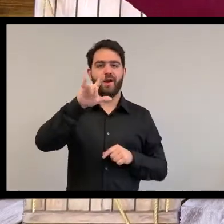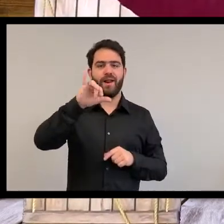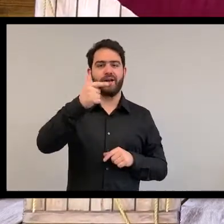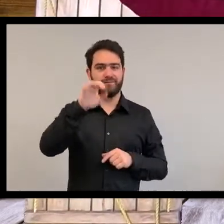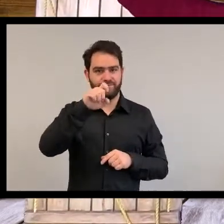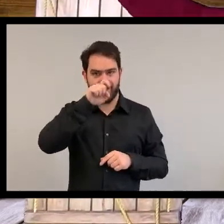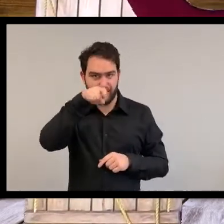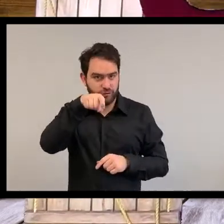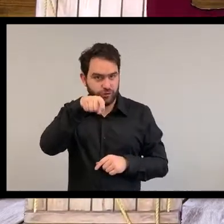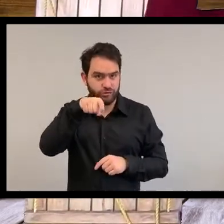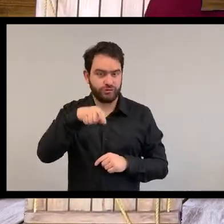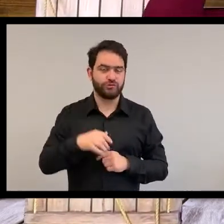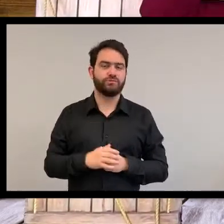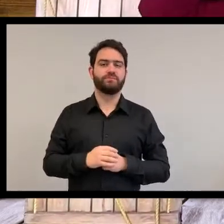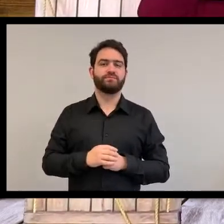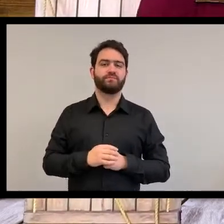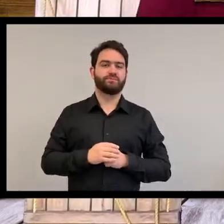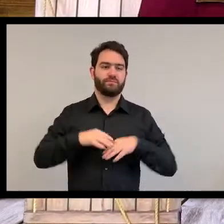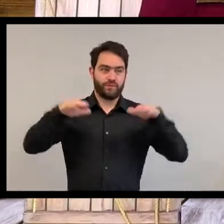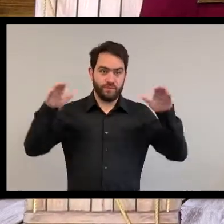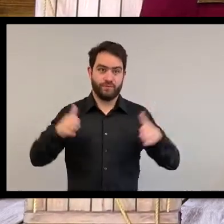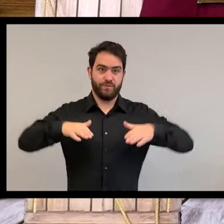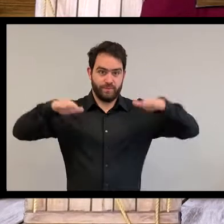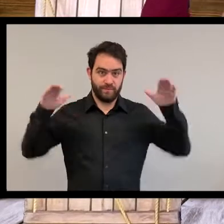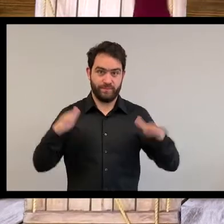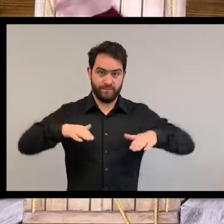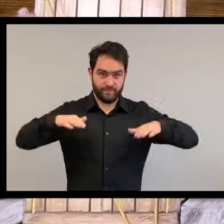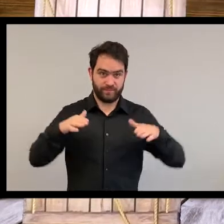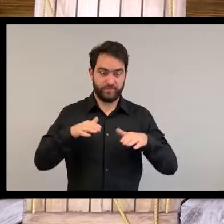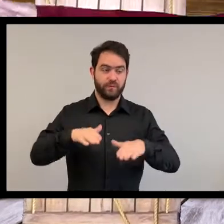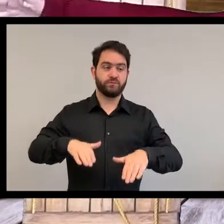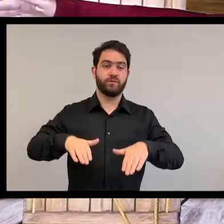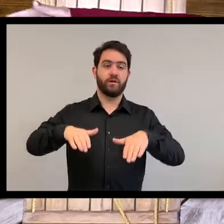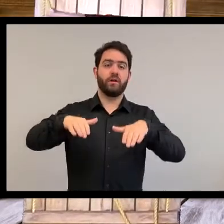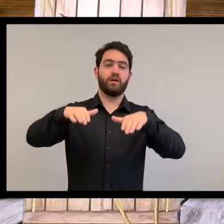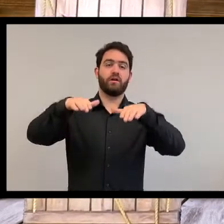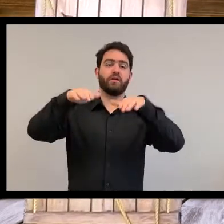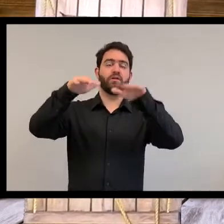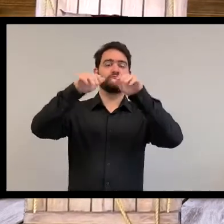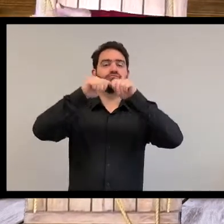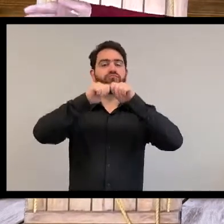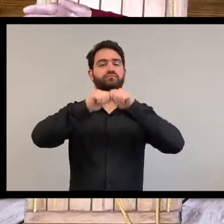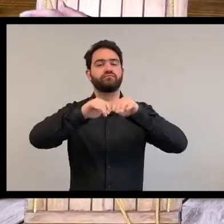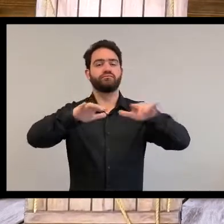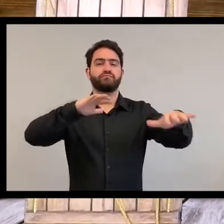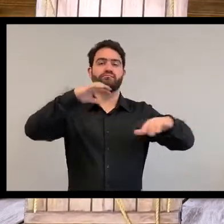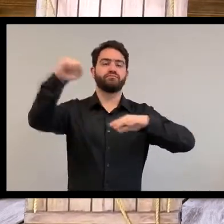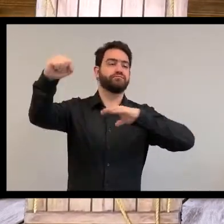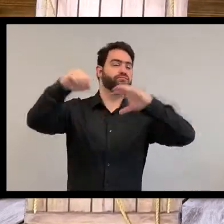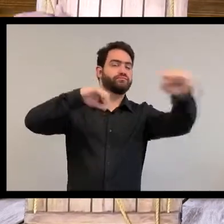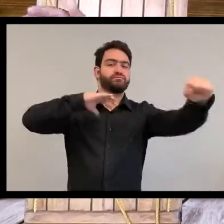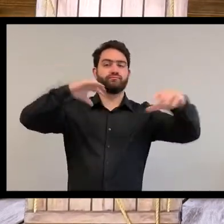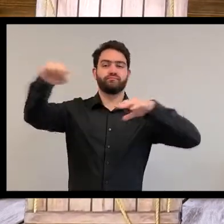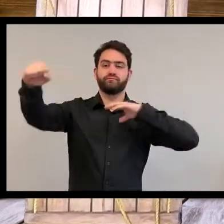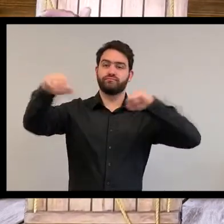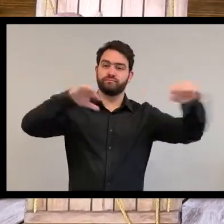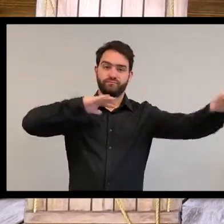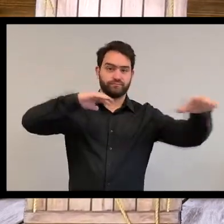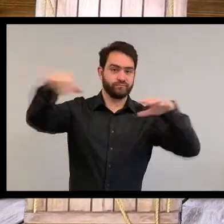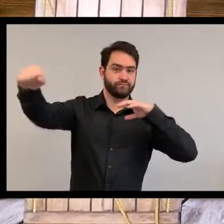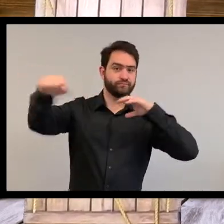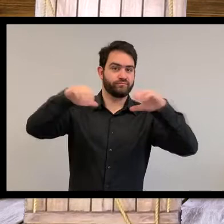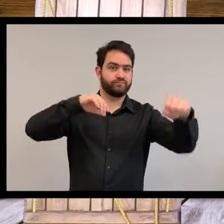loin, vous verrez loin, vous protégerez les vores et vous verrez à